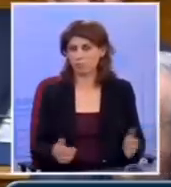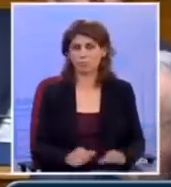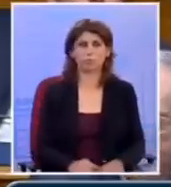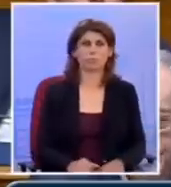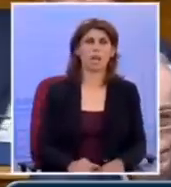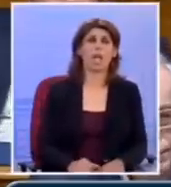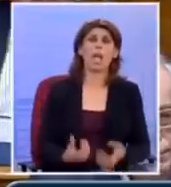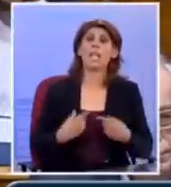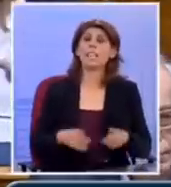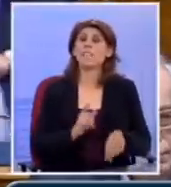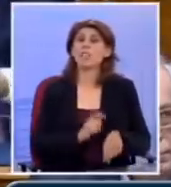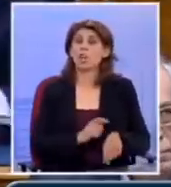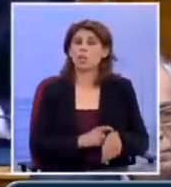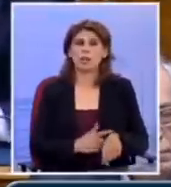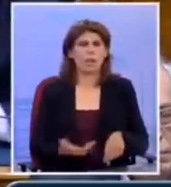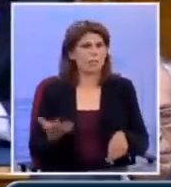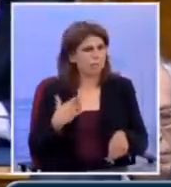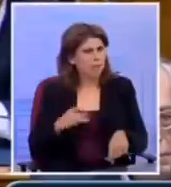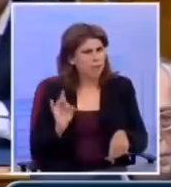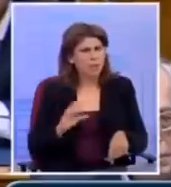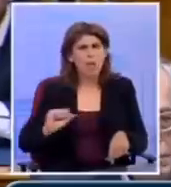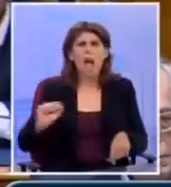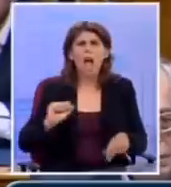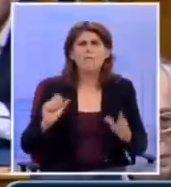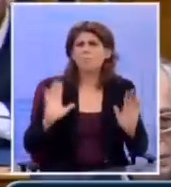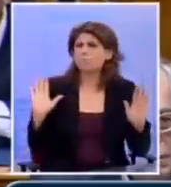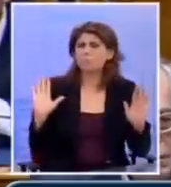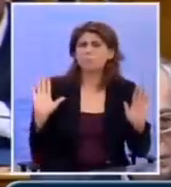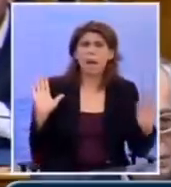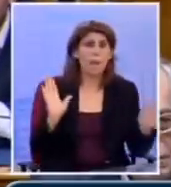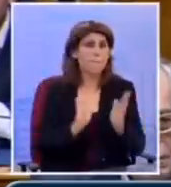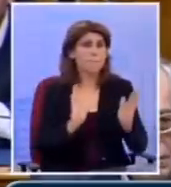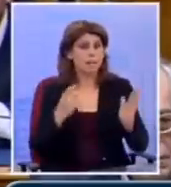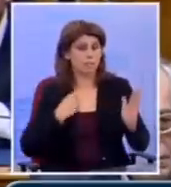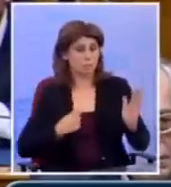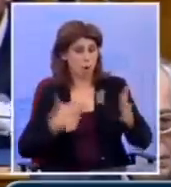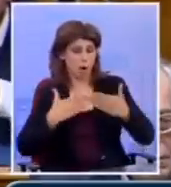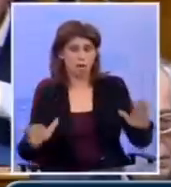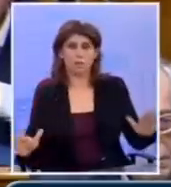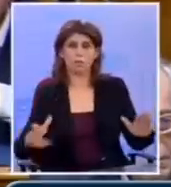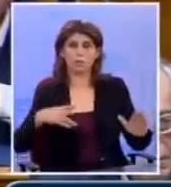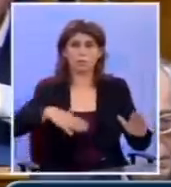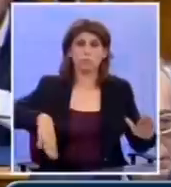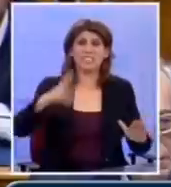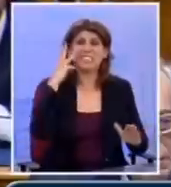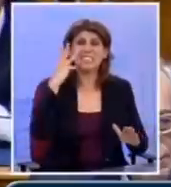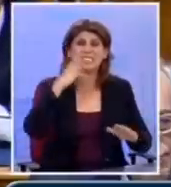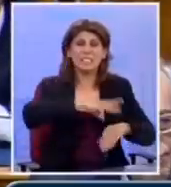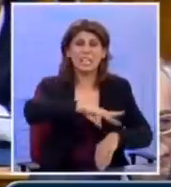Και ταυτόχρονα δεν είχα τίποτα να φοβηθώ απέναντι δημόσια ανοιχτά στον ελληνικό λαό σε 3 ώρες τηλεοπτική